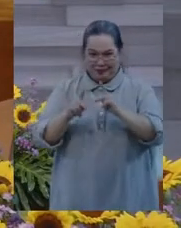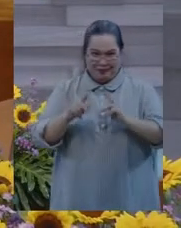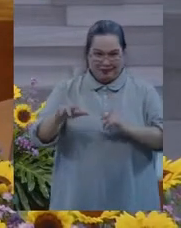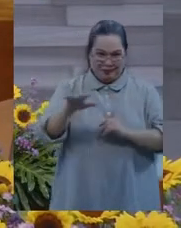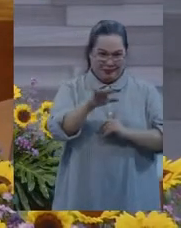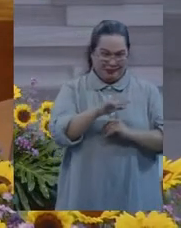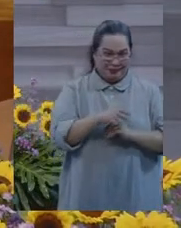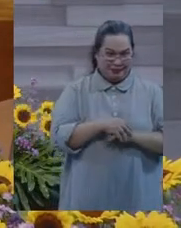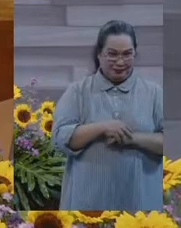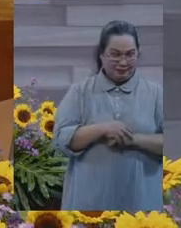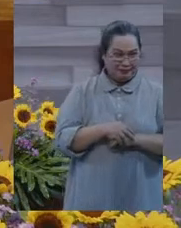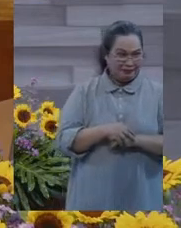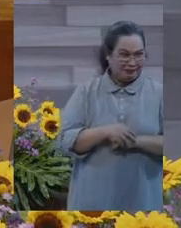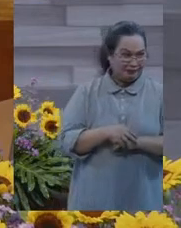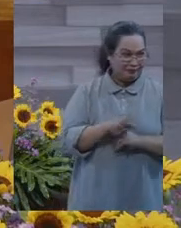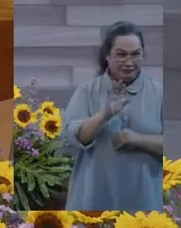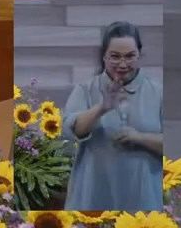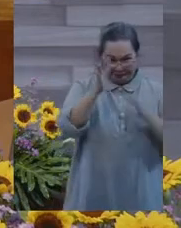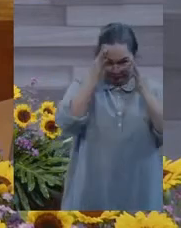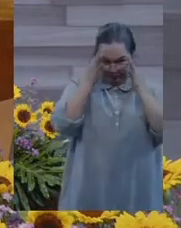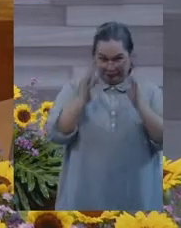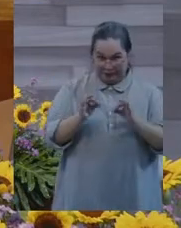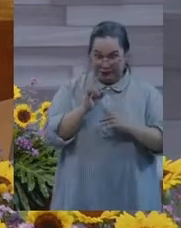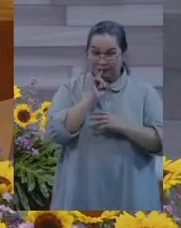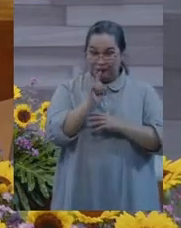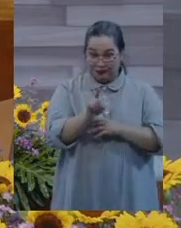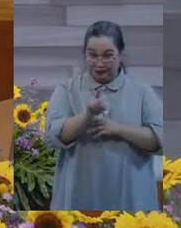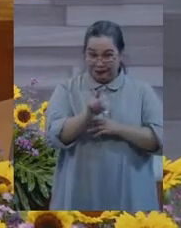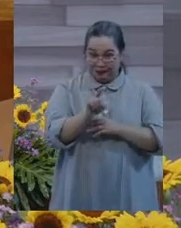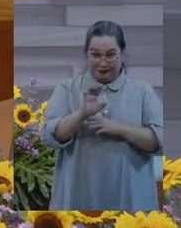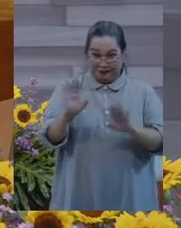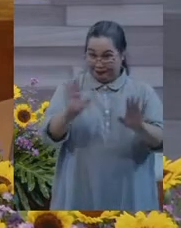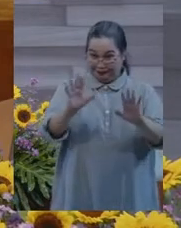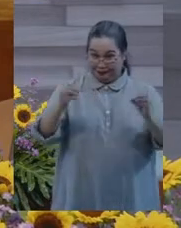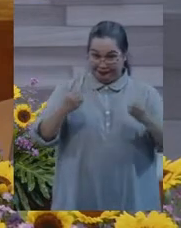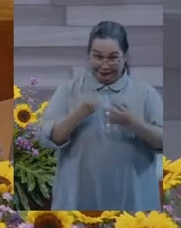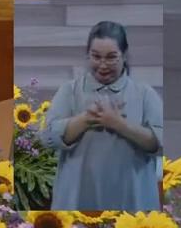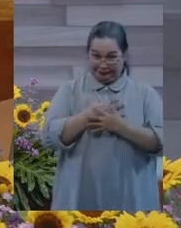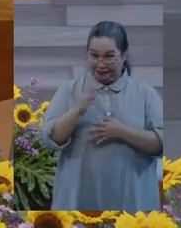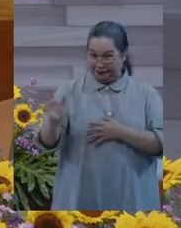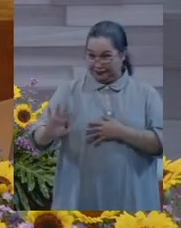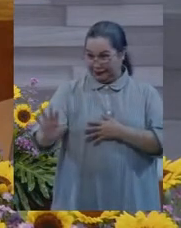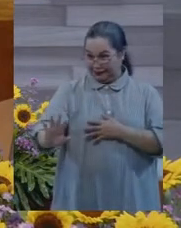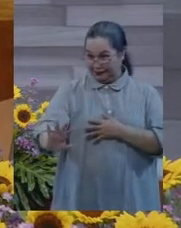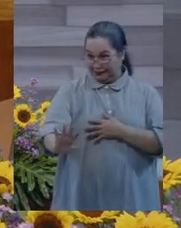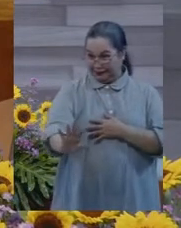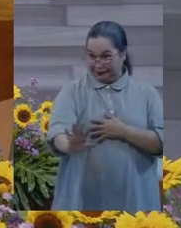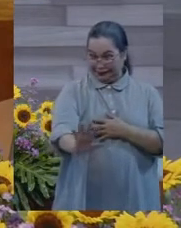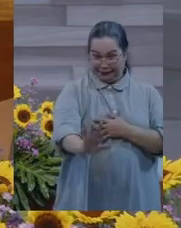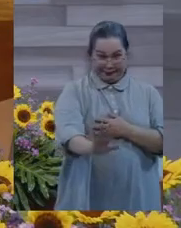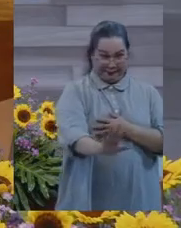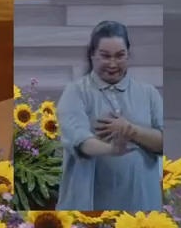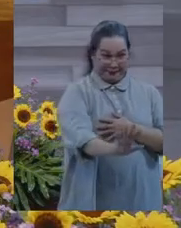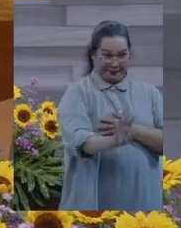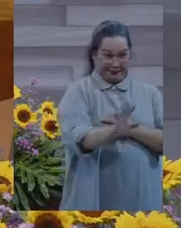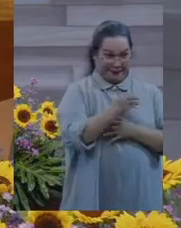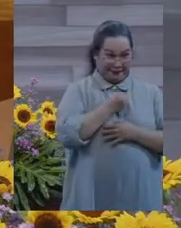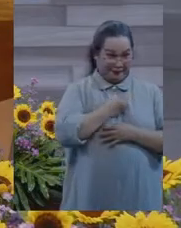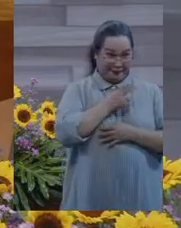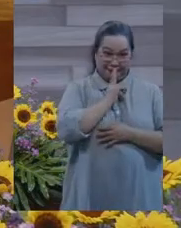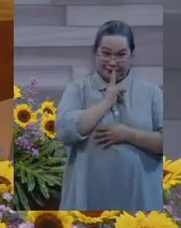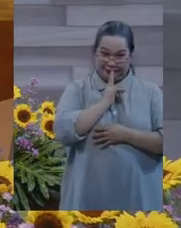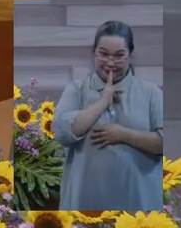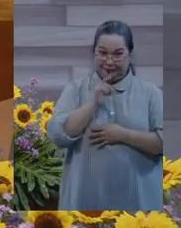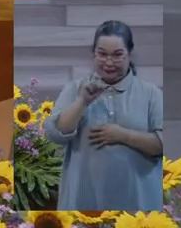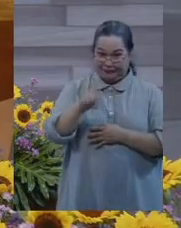Ang kanilang kahatulan ay tiyak, huwag po tayong matakot sa kanila. Huwag po tayong mangamba.